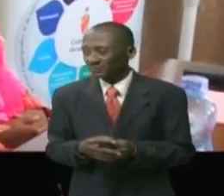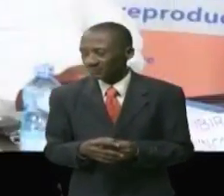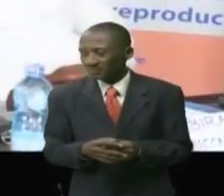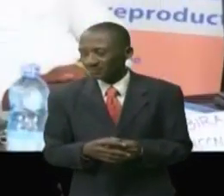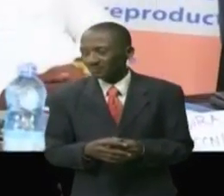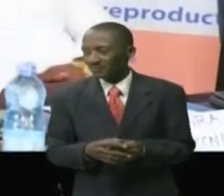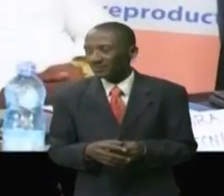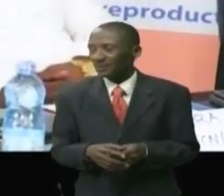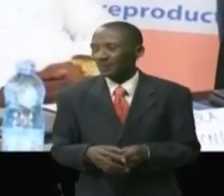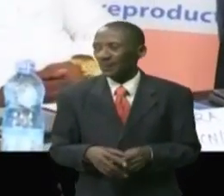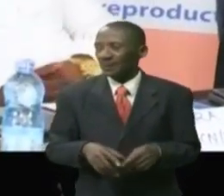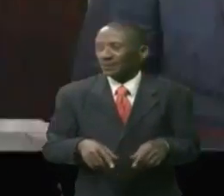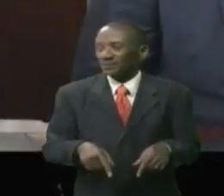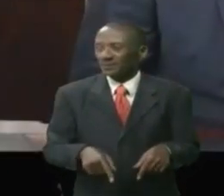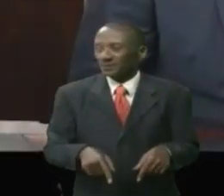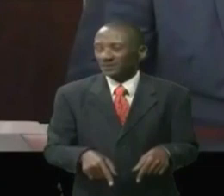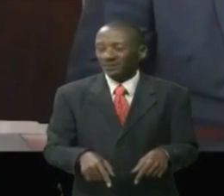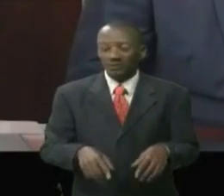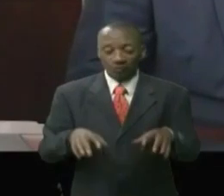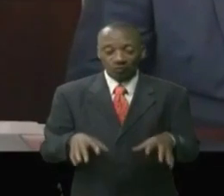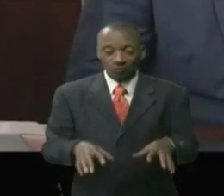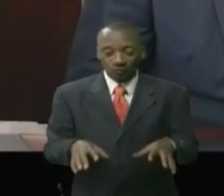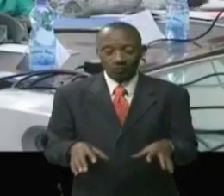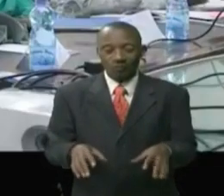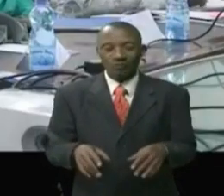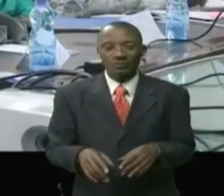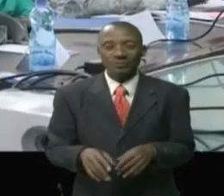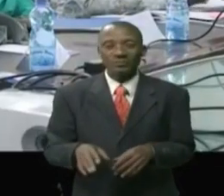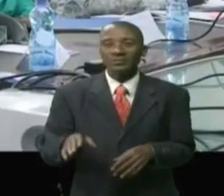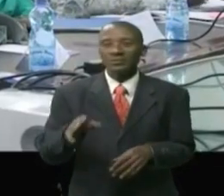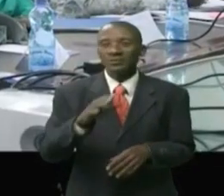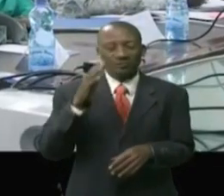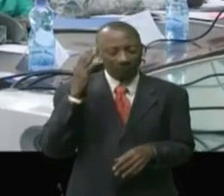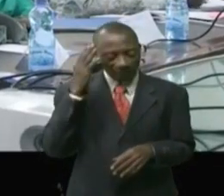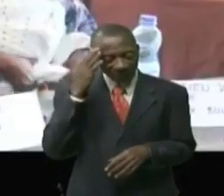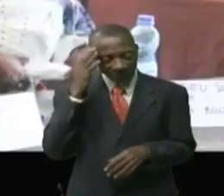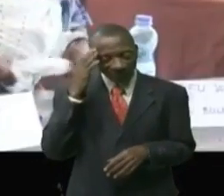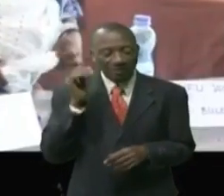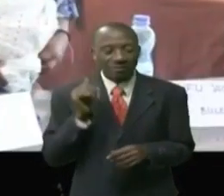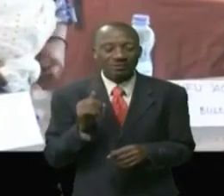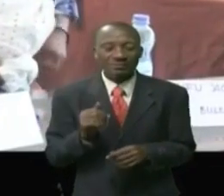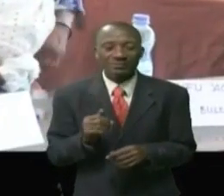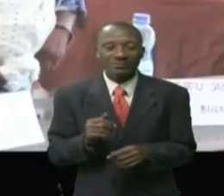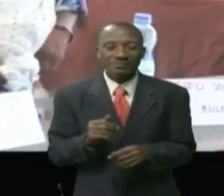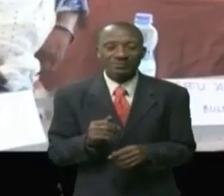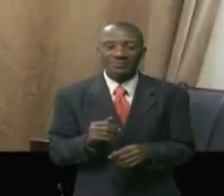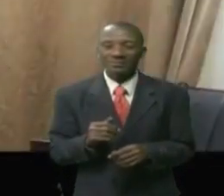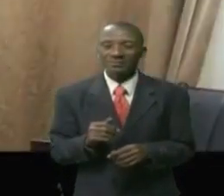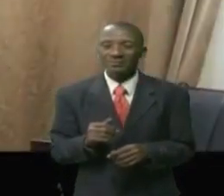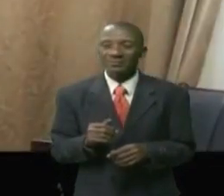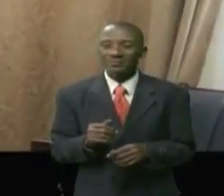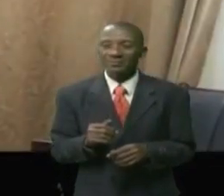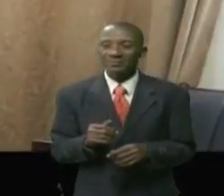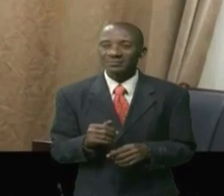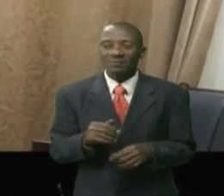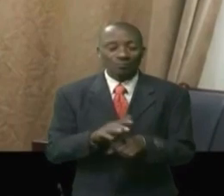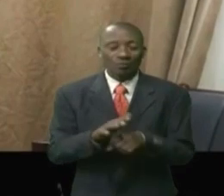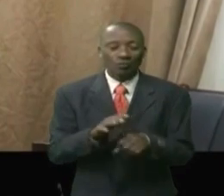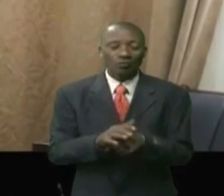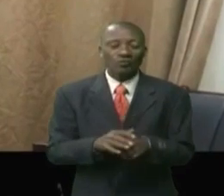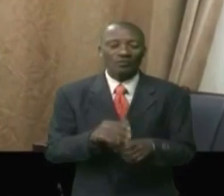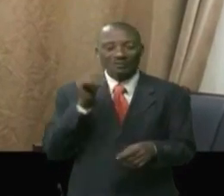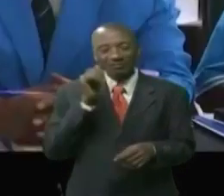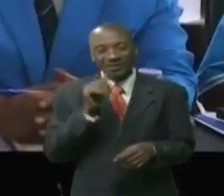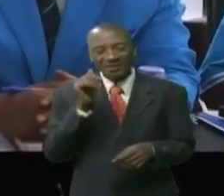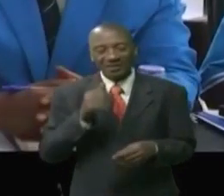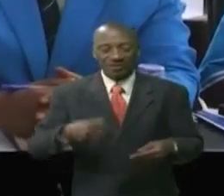décideurs au niveau provincial sur l'applicabilité de cadres juridique congolais à l'égard de l'avortement sécurisé en RDC sous